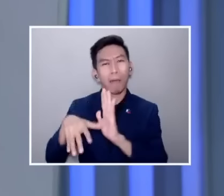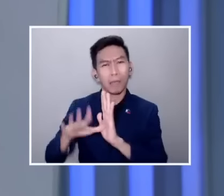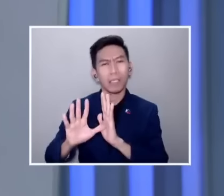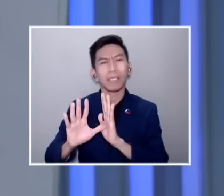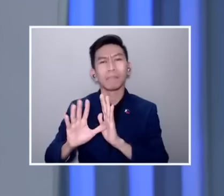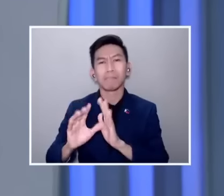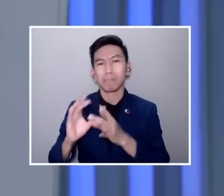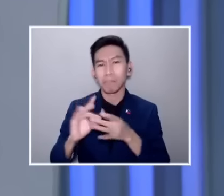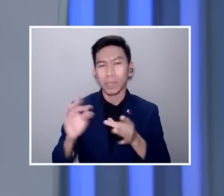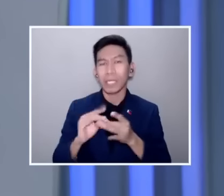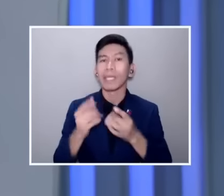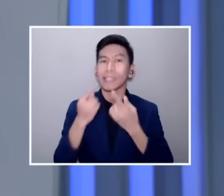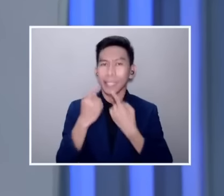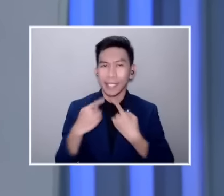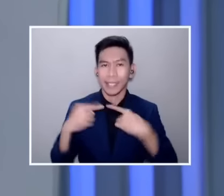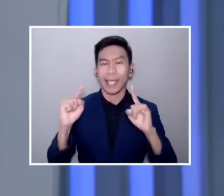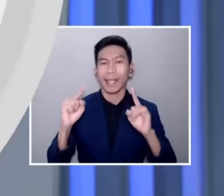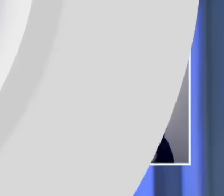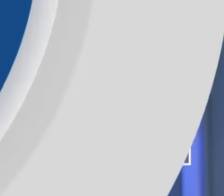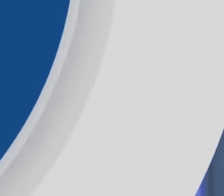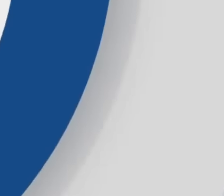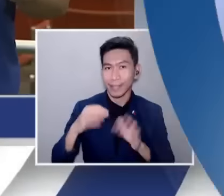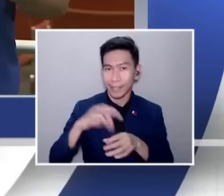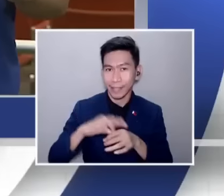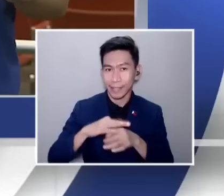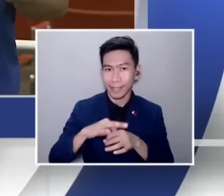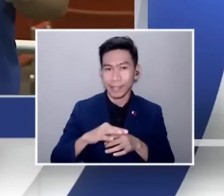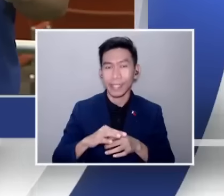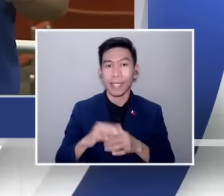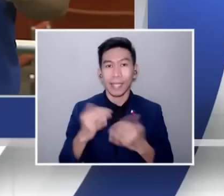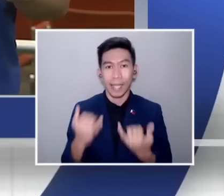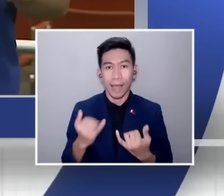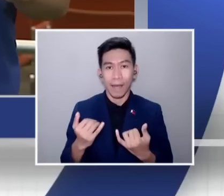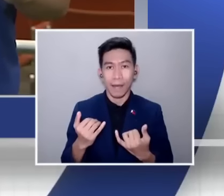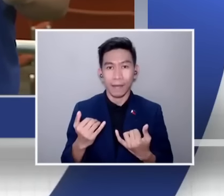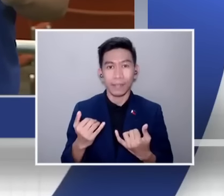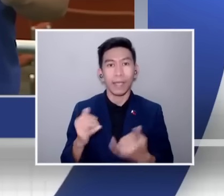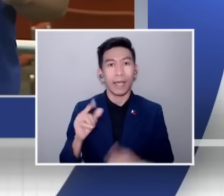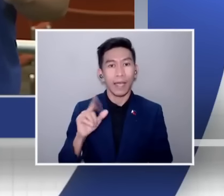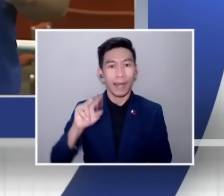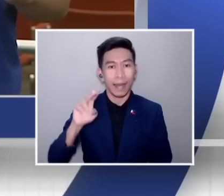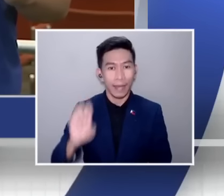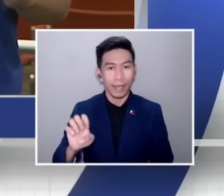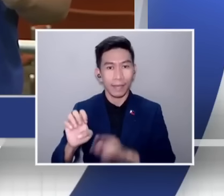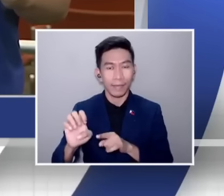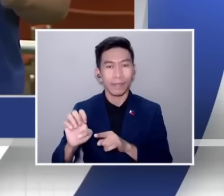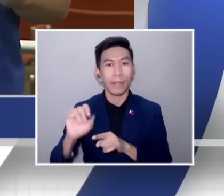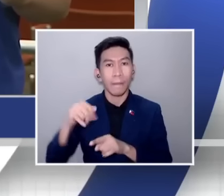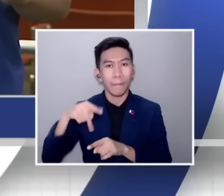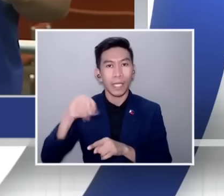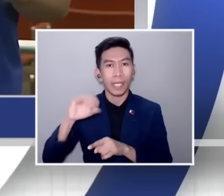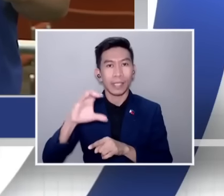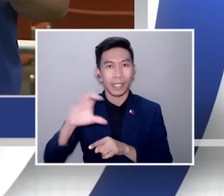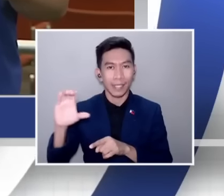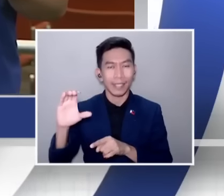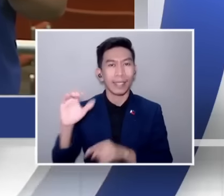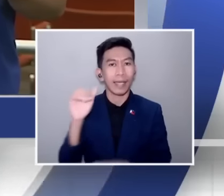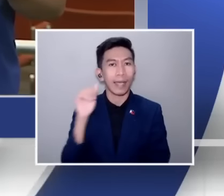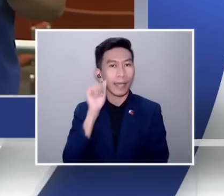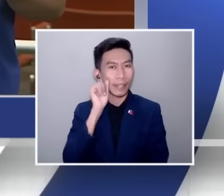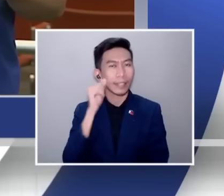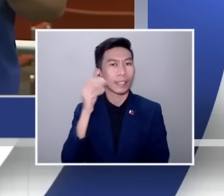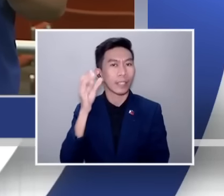sa Comelec sa PICC Forum sa Pasay City, nagpapatrol si RG Cruz. RG, ano ba ang assessment ng